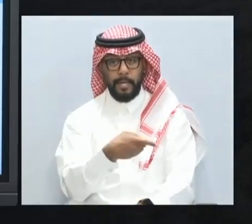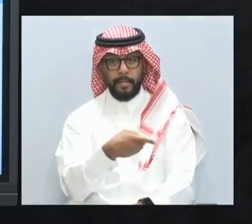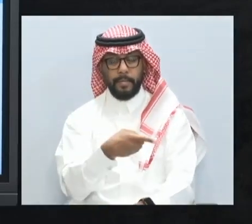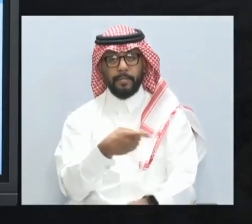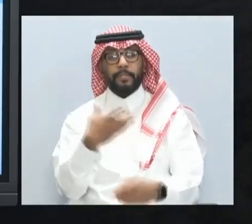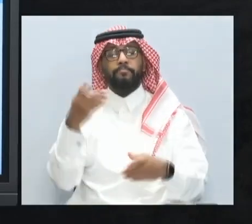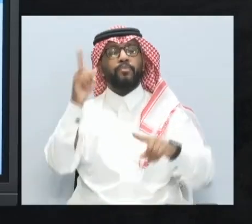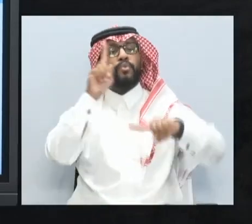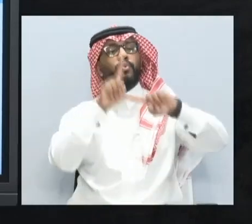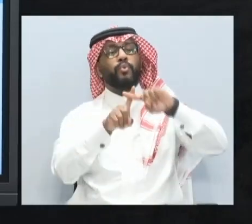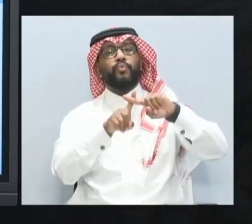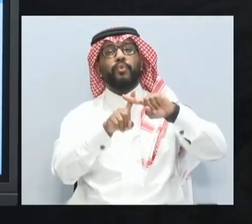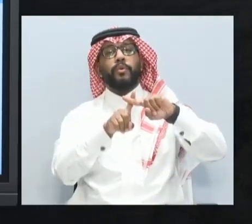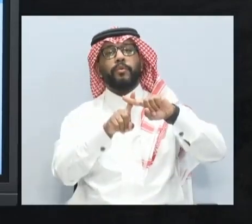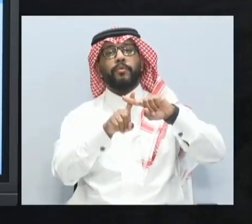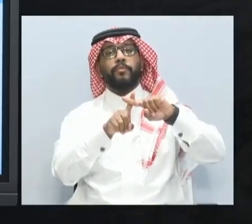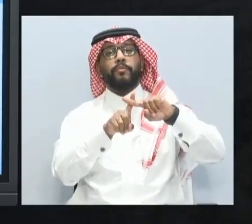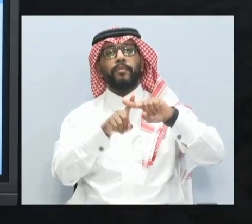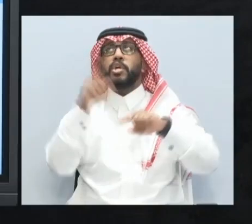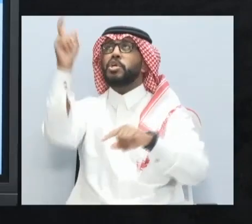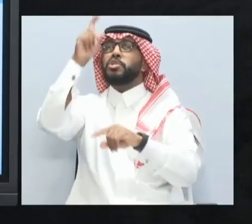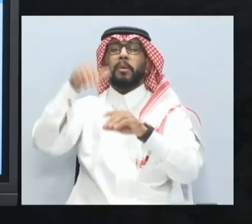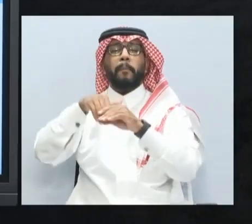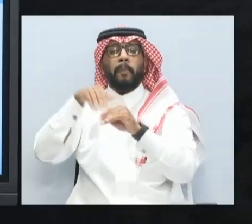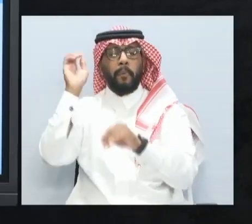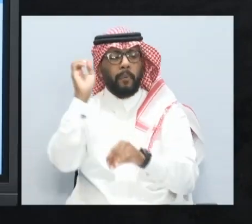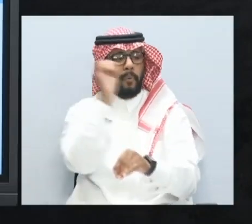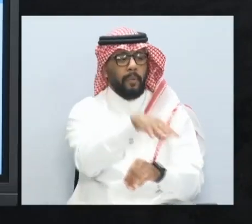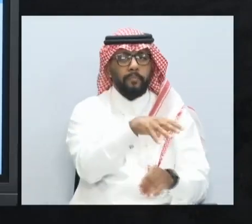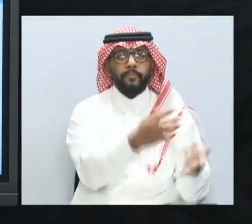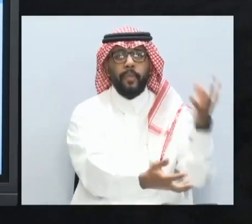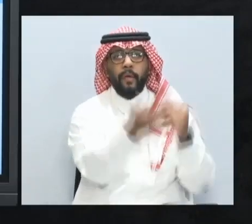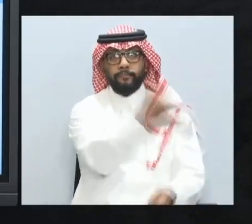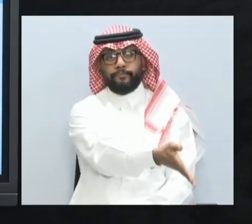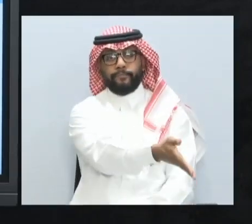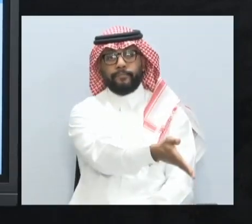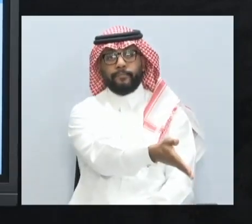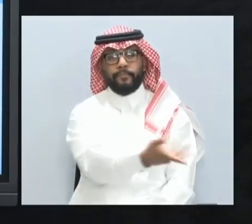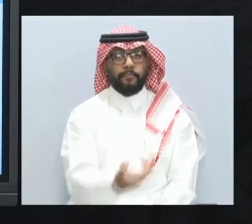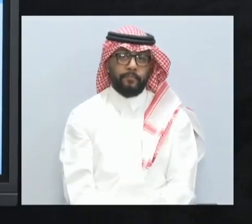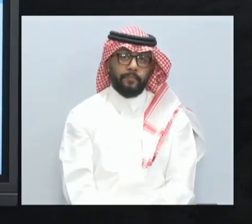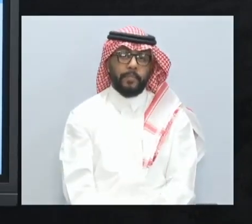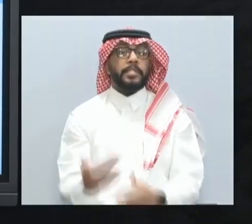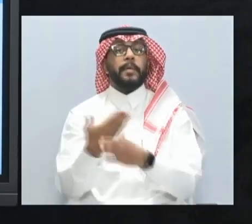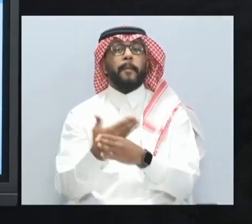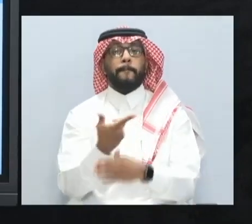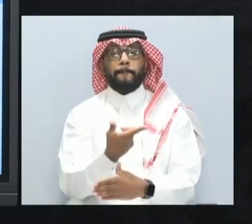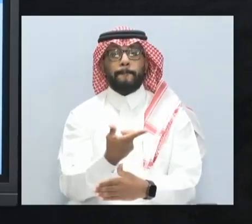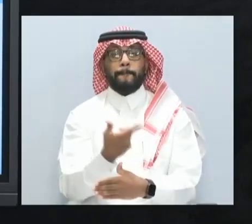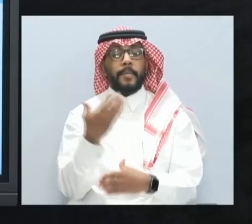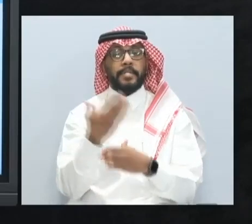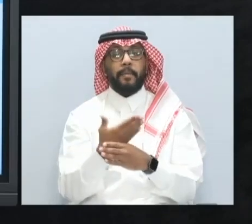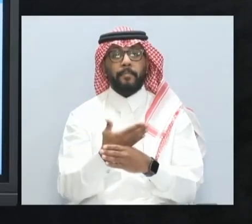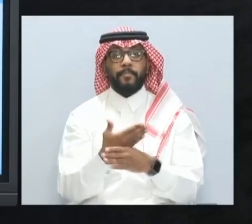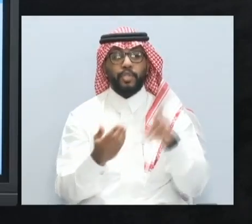كفر ويخرج من الاسلام وايضا لماذا ن ينقض توحيد الربوبيه والالوهيه